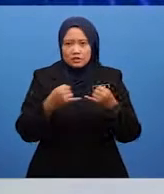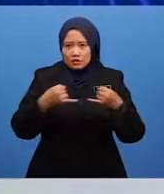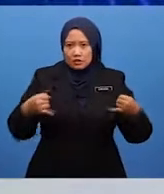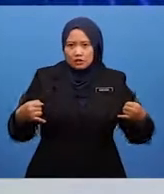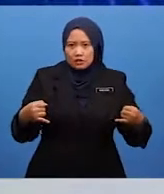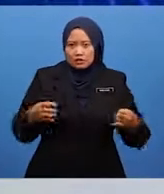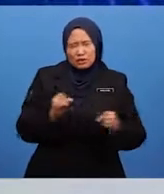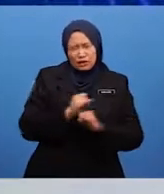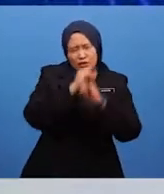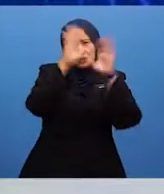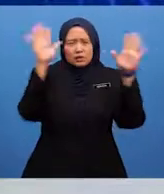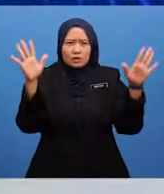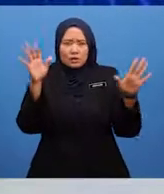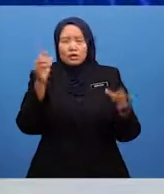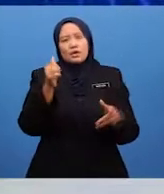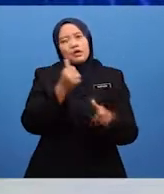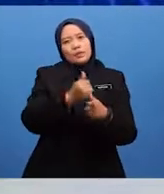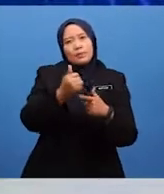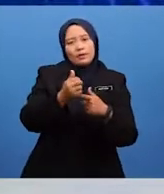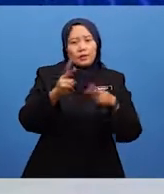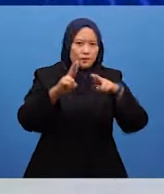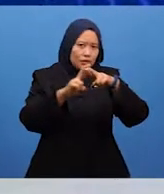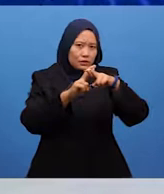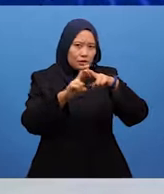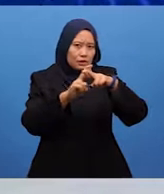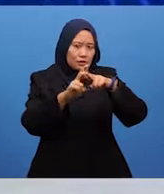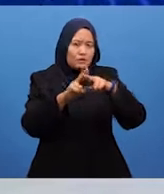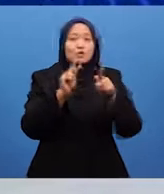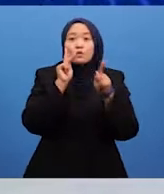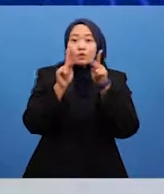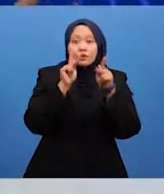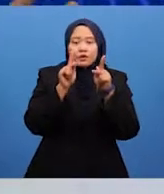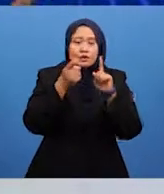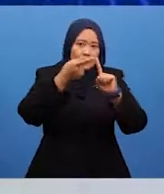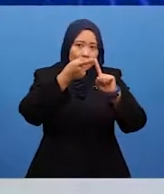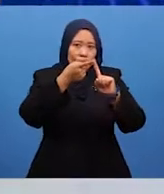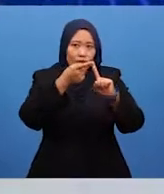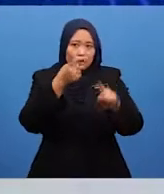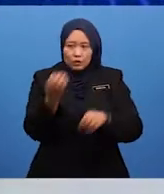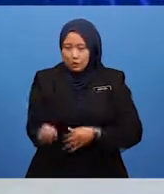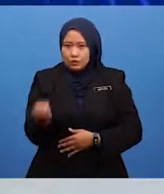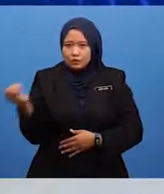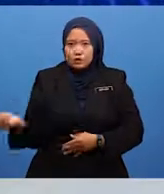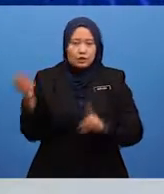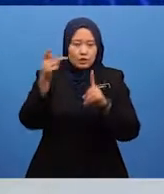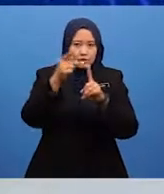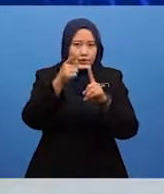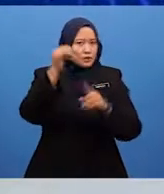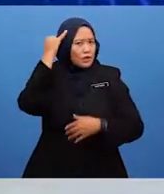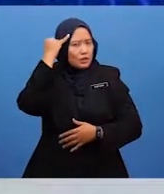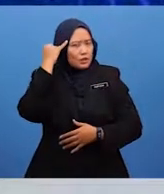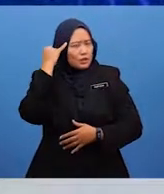menjelaskan atau meringkaskan komunikasi daripada sesuatu objek ke pajak video